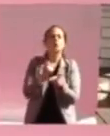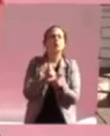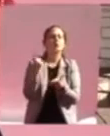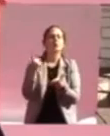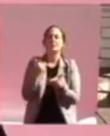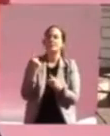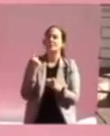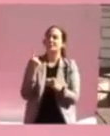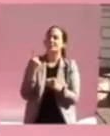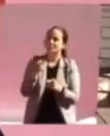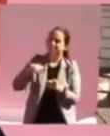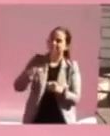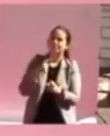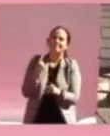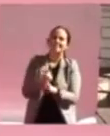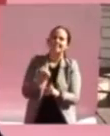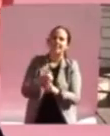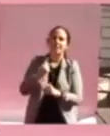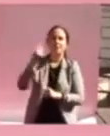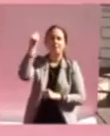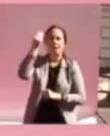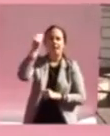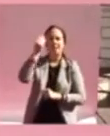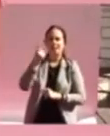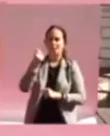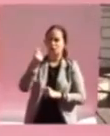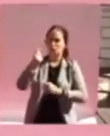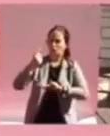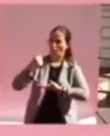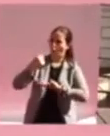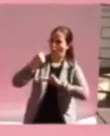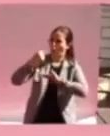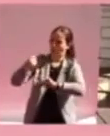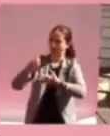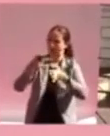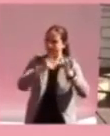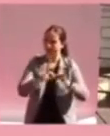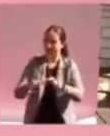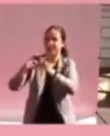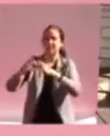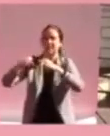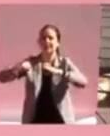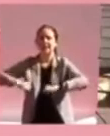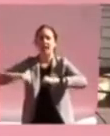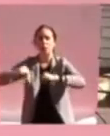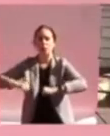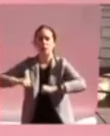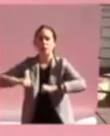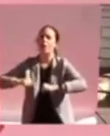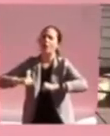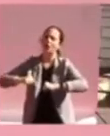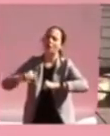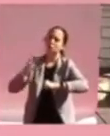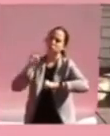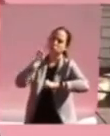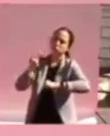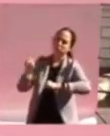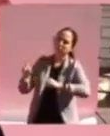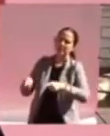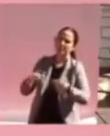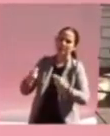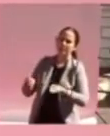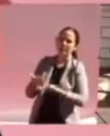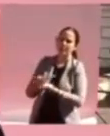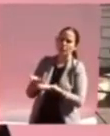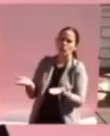i soldi che si mettono sulla salute come semplice spesa pubblica e dobbiamo invece